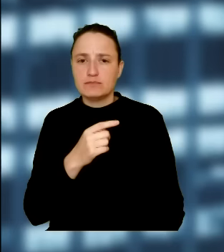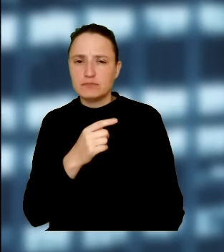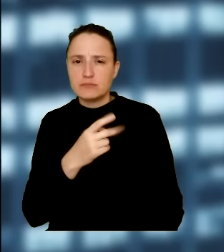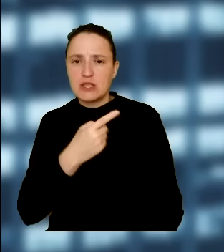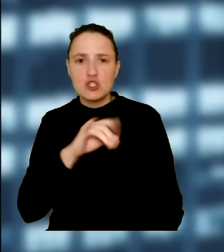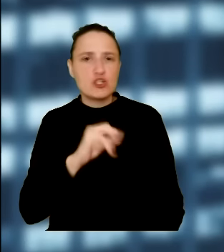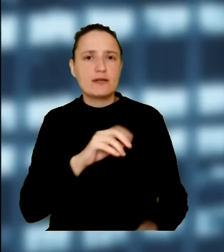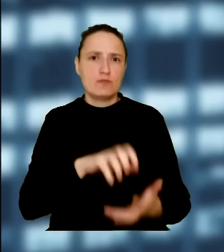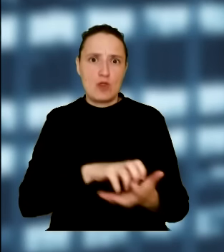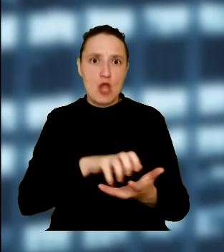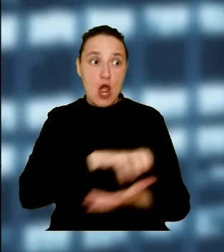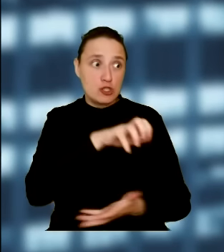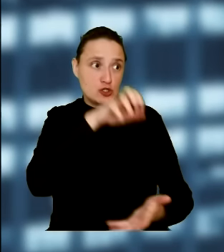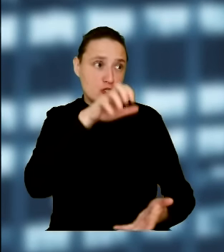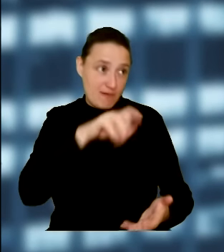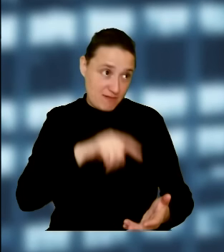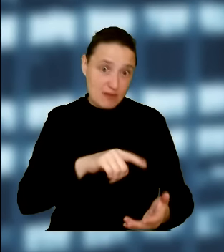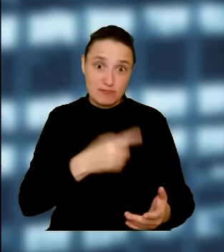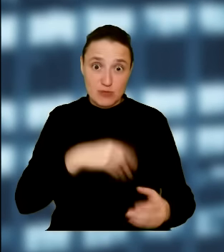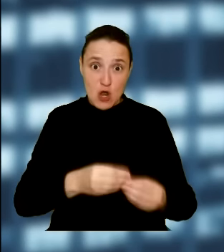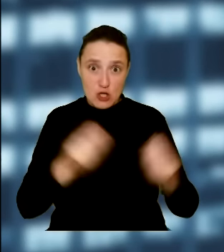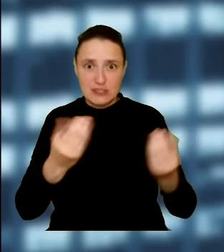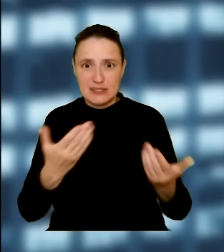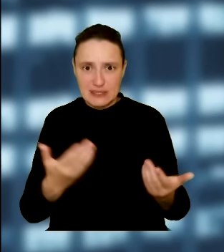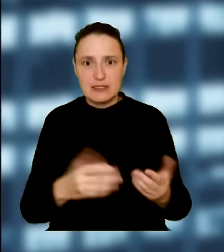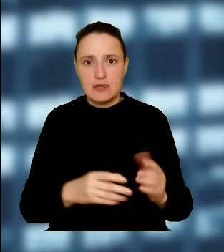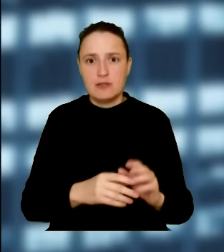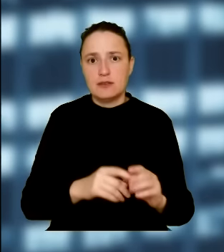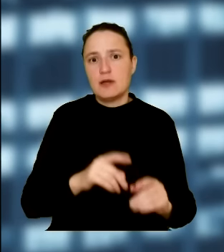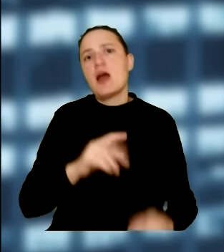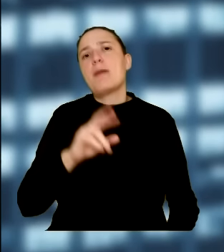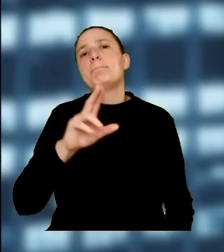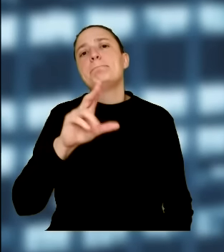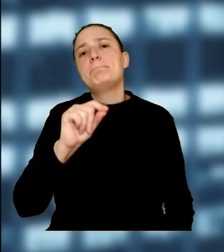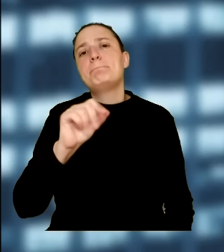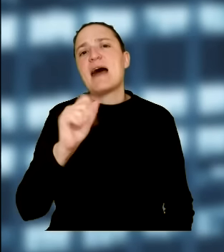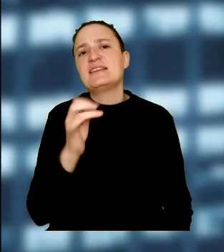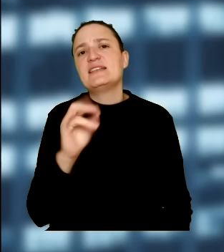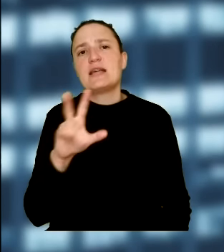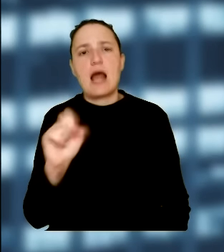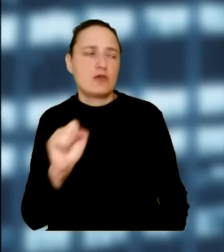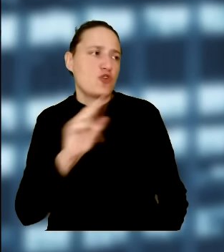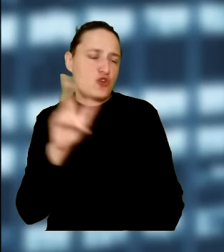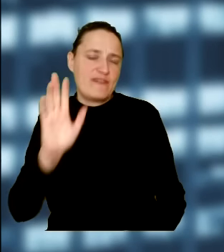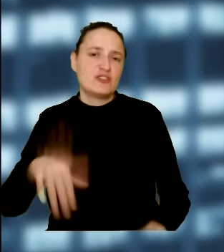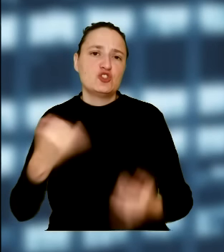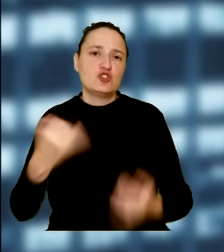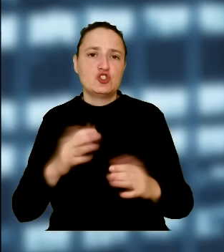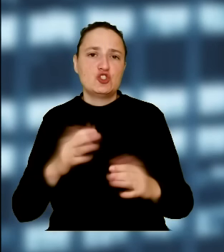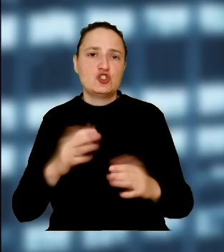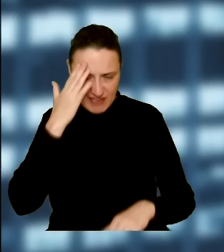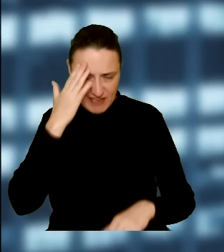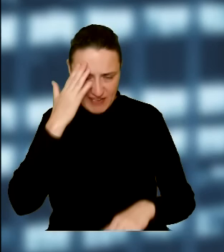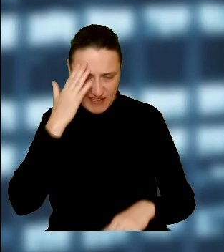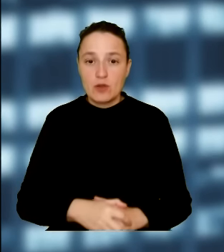ciasto, mówi Rafał Patyra. Kto to jest Rafał Patyra, to każde dziecko wie. No. Migracyjna pułapka Europy. O tym